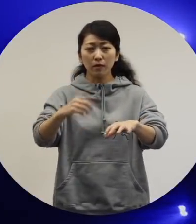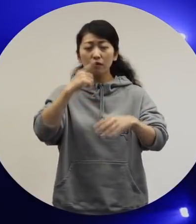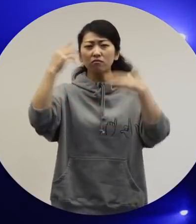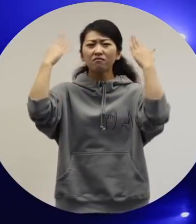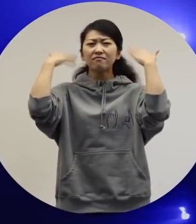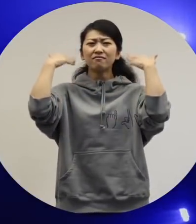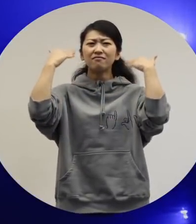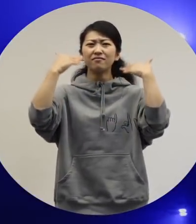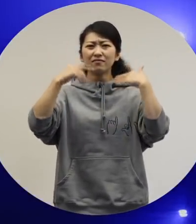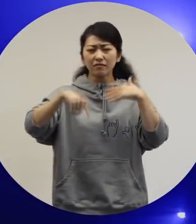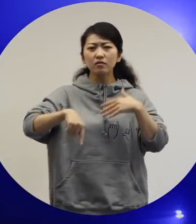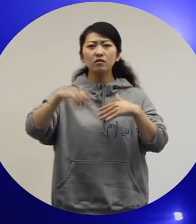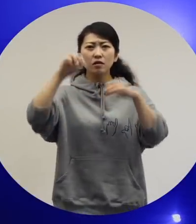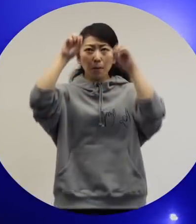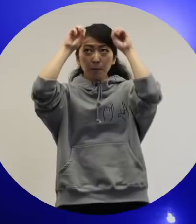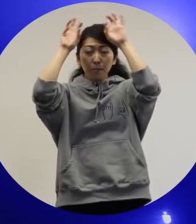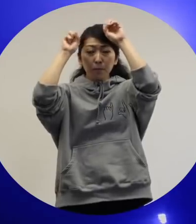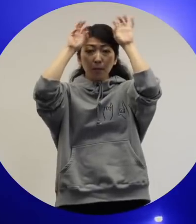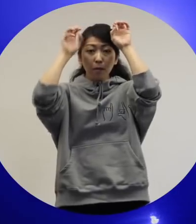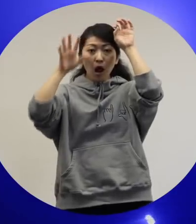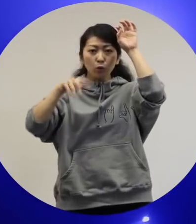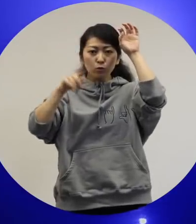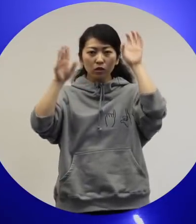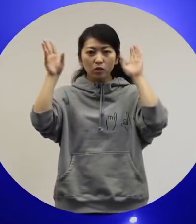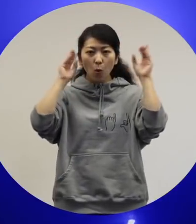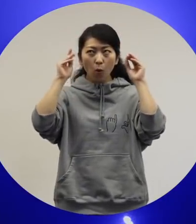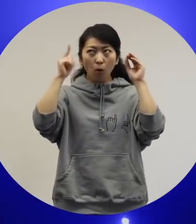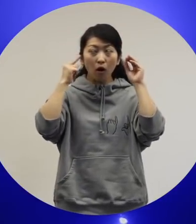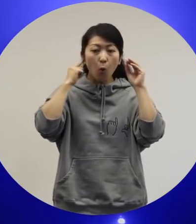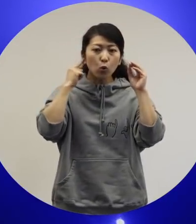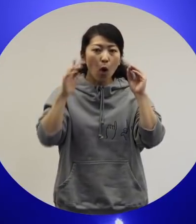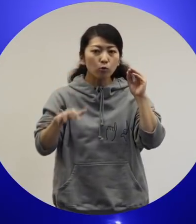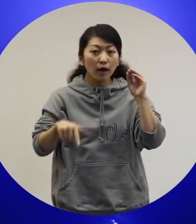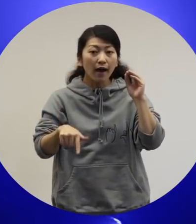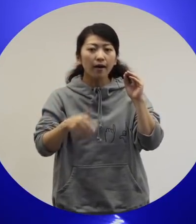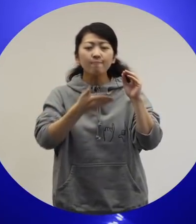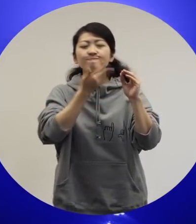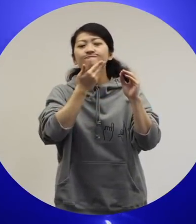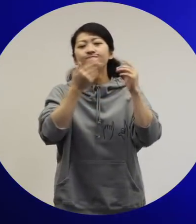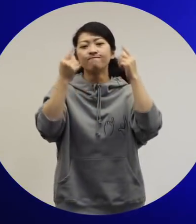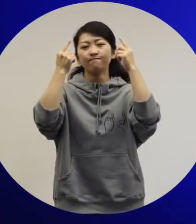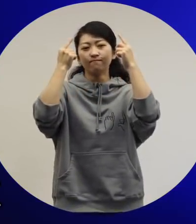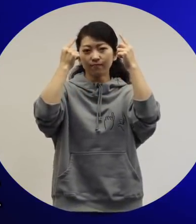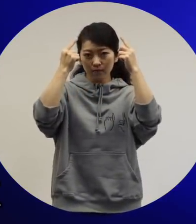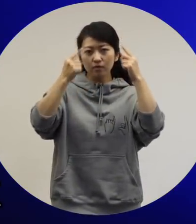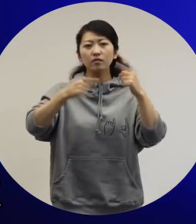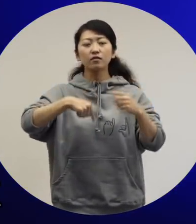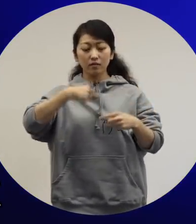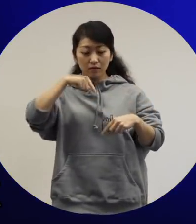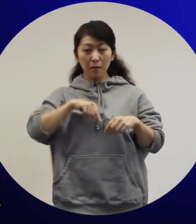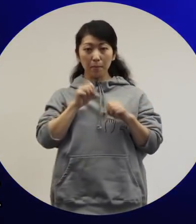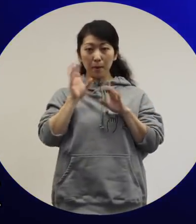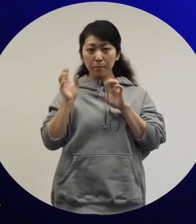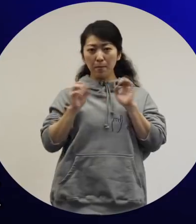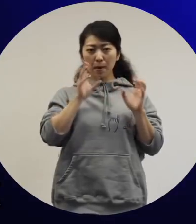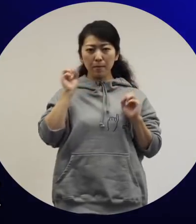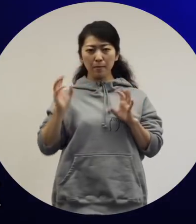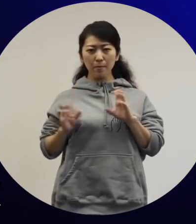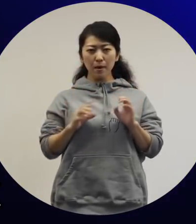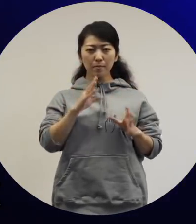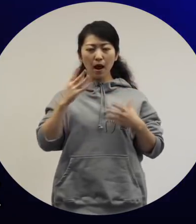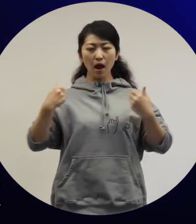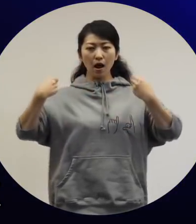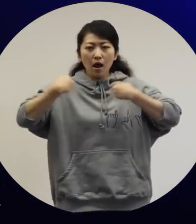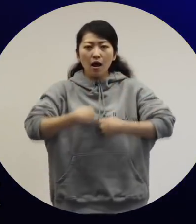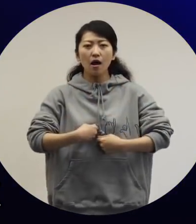ないし、はい、その時に光るものがあるとその情報がすごく大事で、うん、その中で光る衣装を身